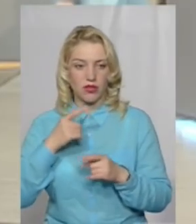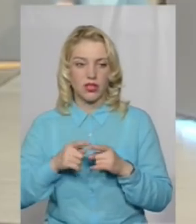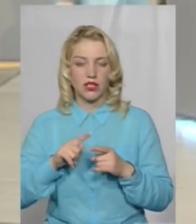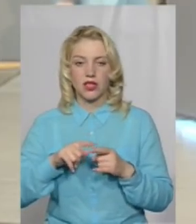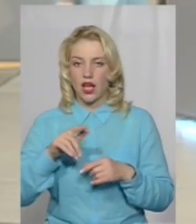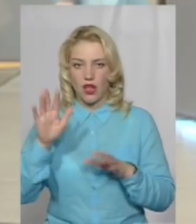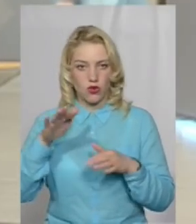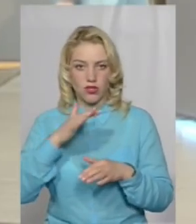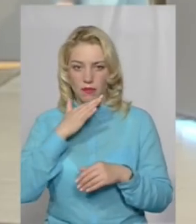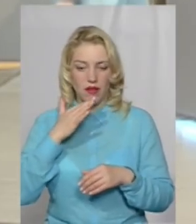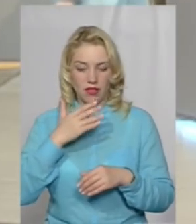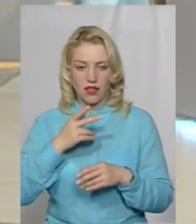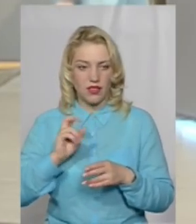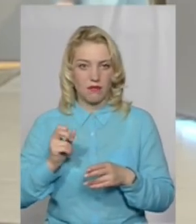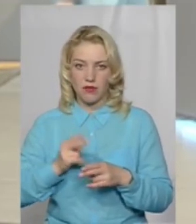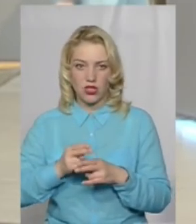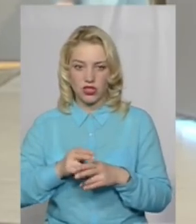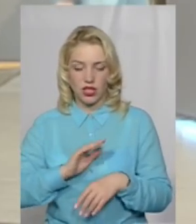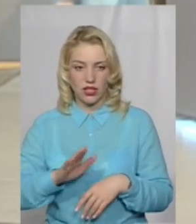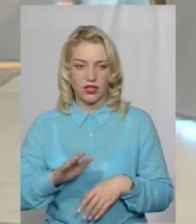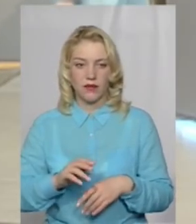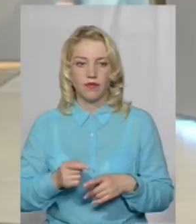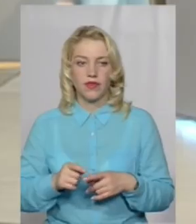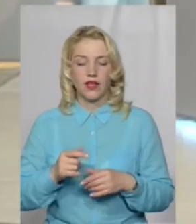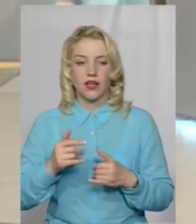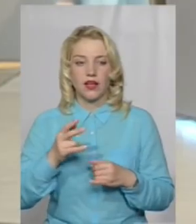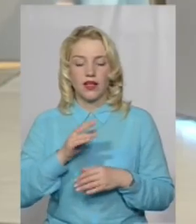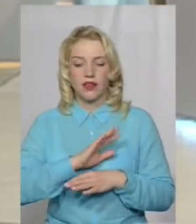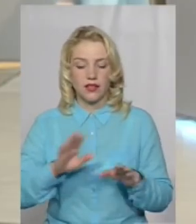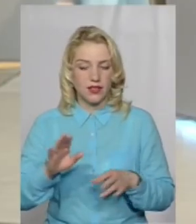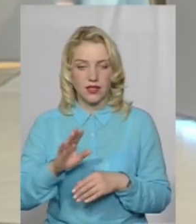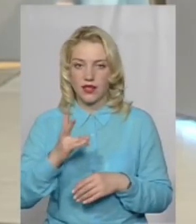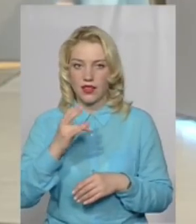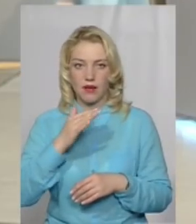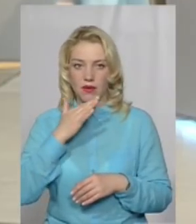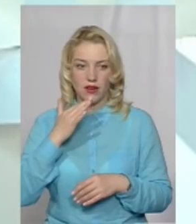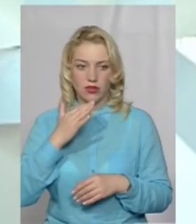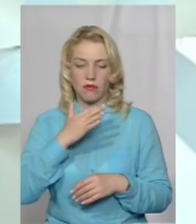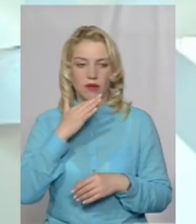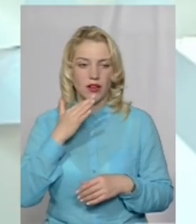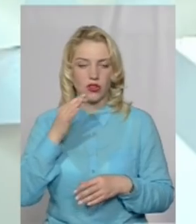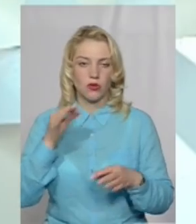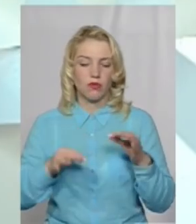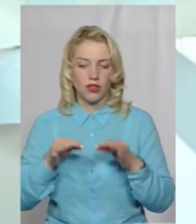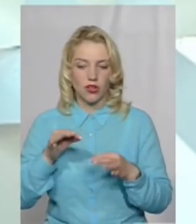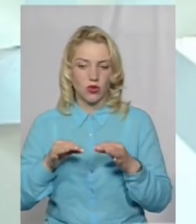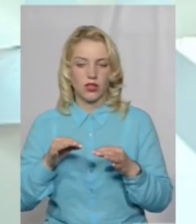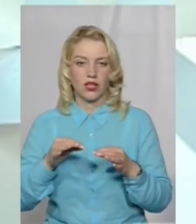чи їх не забагато для цих молодих насаджень? Ні, не забагато. Багато сьогодні таких природних кліматичних факторів,